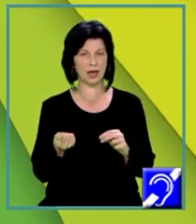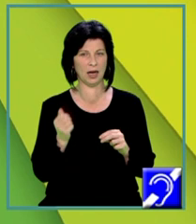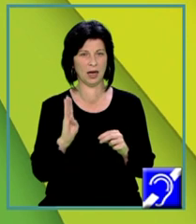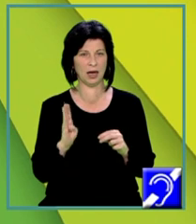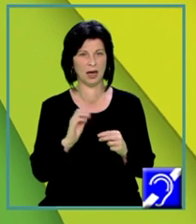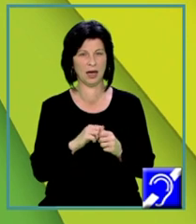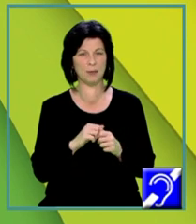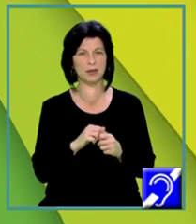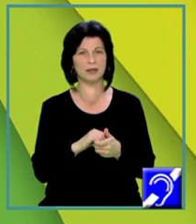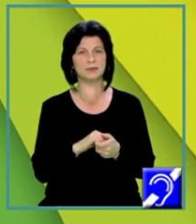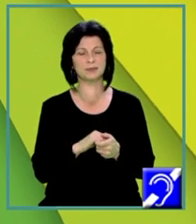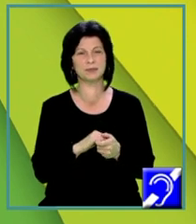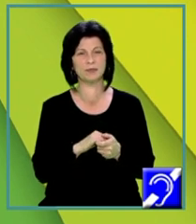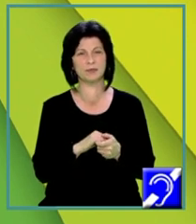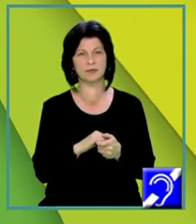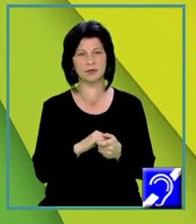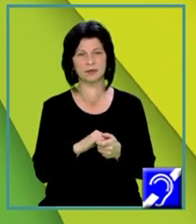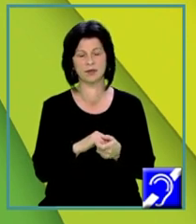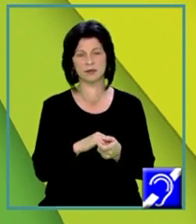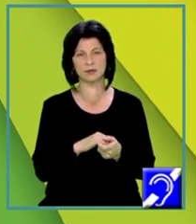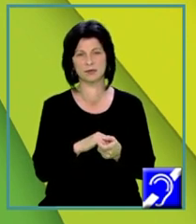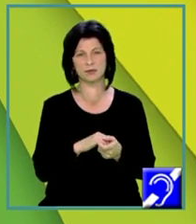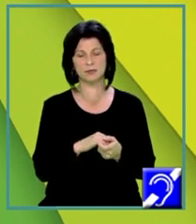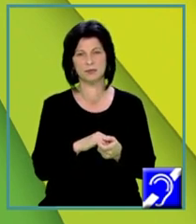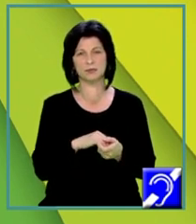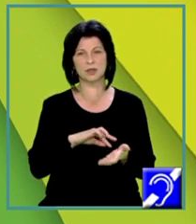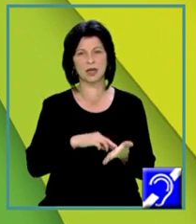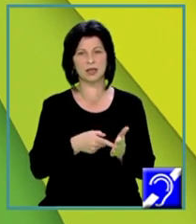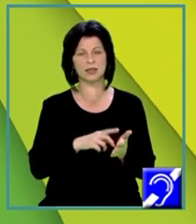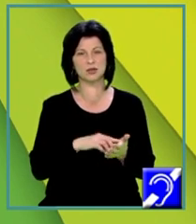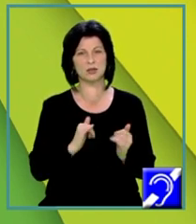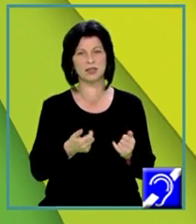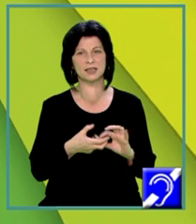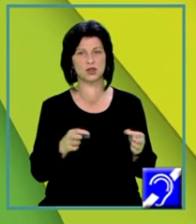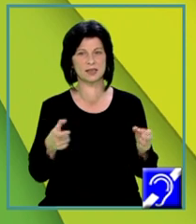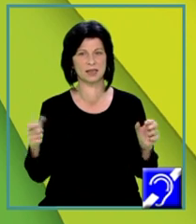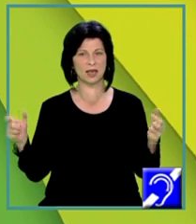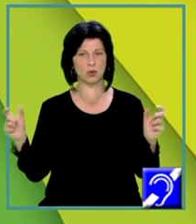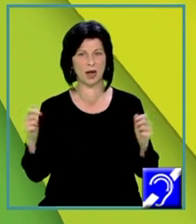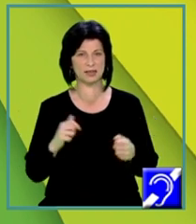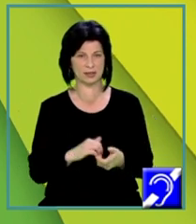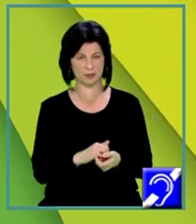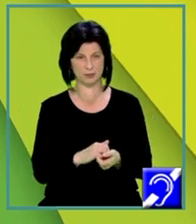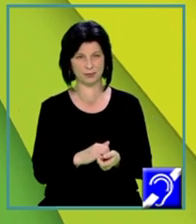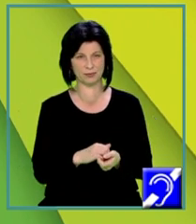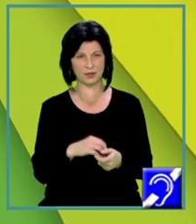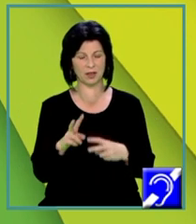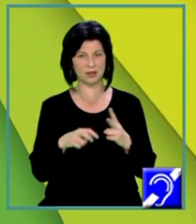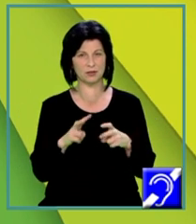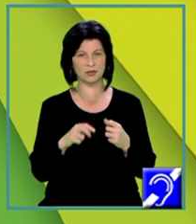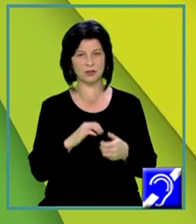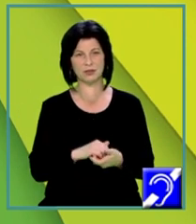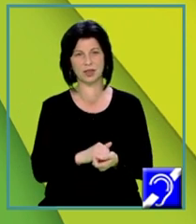să fie un izomorfism de inele și Rezolvați această ecuație verificarea la primul punct este imediată pentru